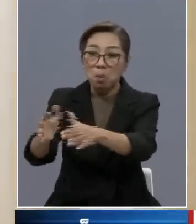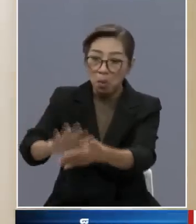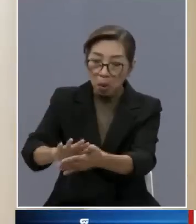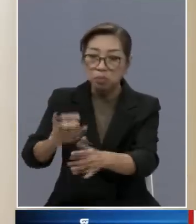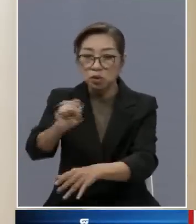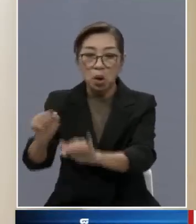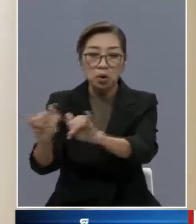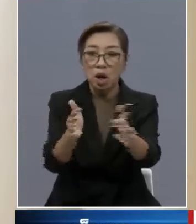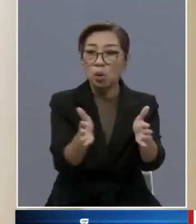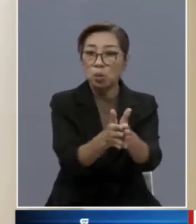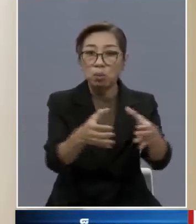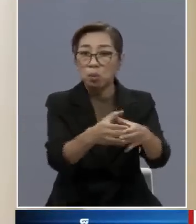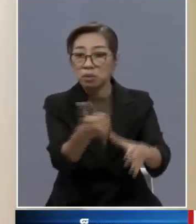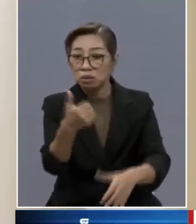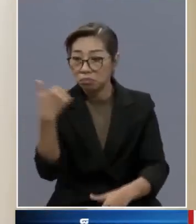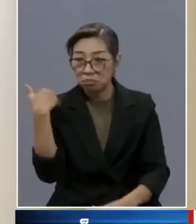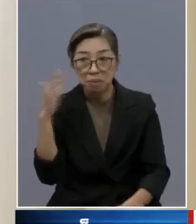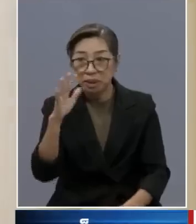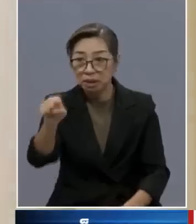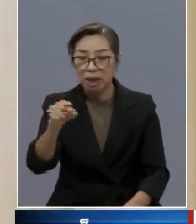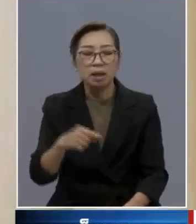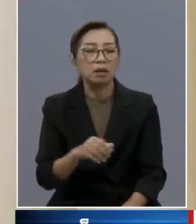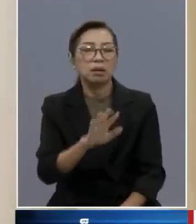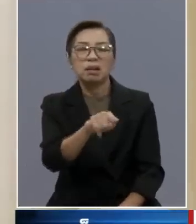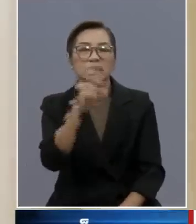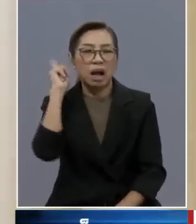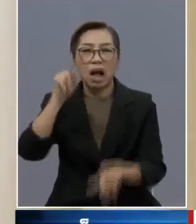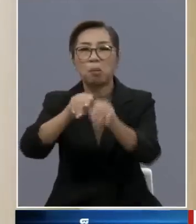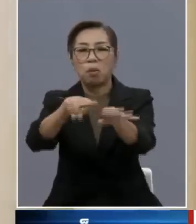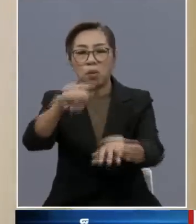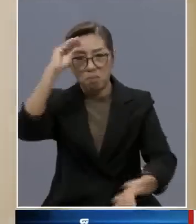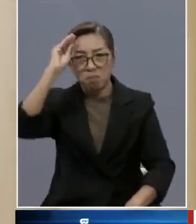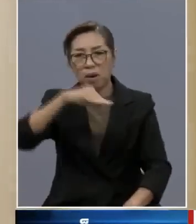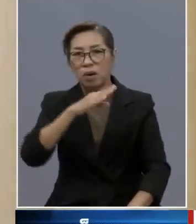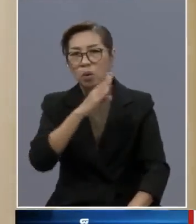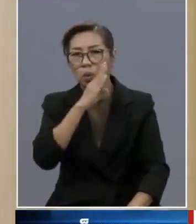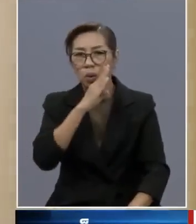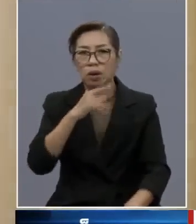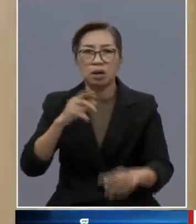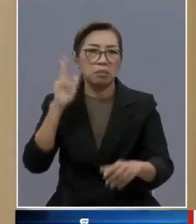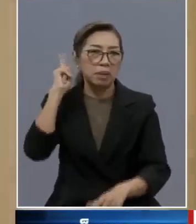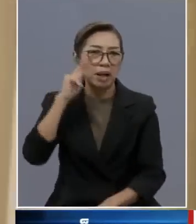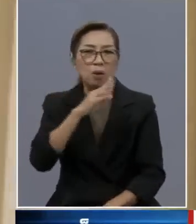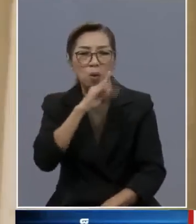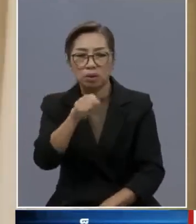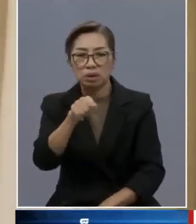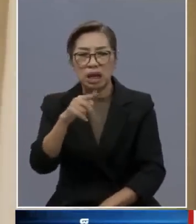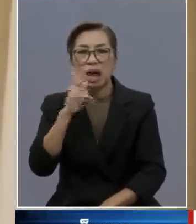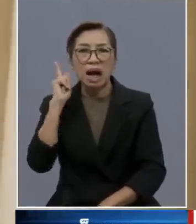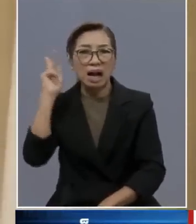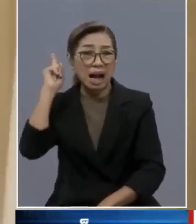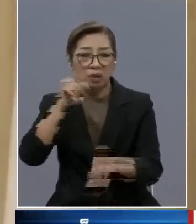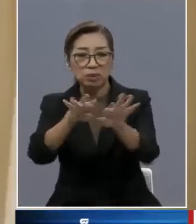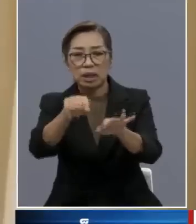ฉะน ั้ นย ื นย ัน ว ่ าไม ่ ม ีย ุ ค ตั วก ับ พ รร คอ ื่ นไม ่ ม ี ค่ะ ผมว่ามันเป็นดิวมันเป็นข่าวที่ผู้ไม่หวังดี